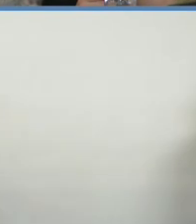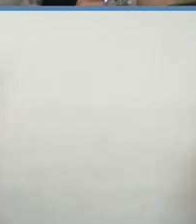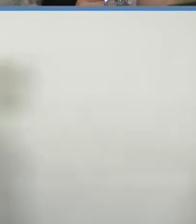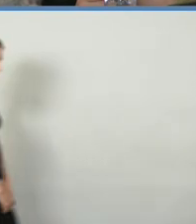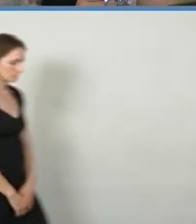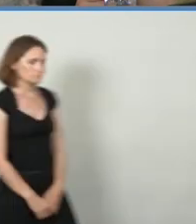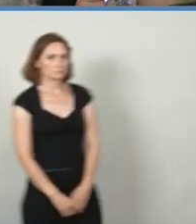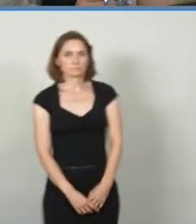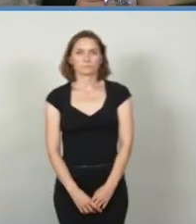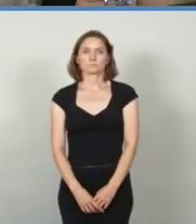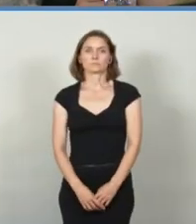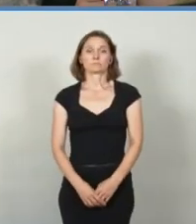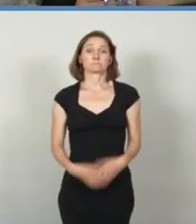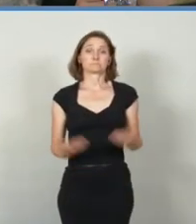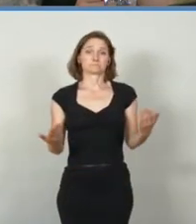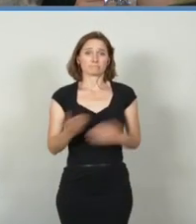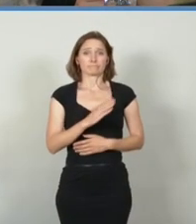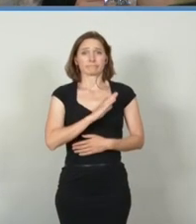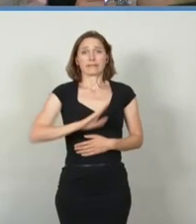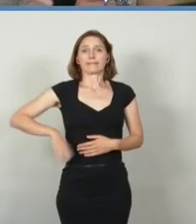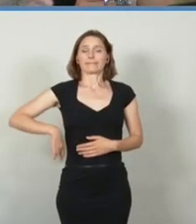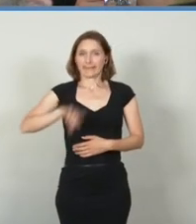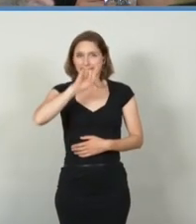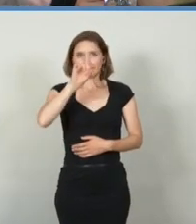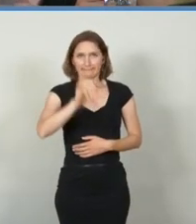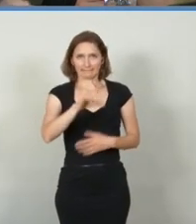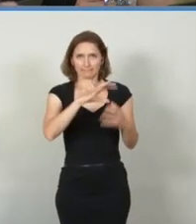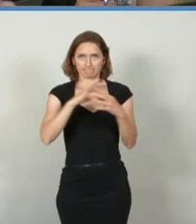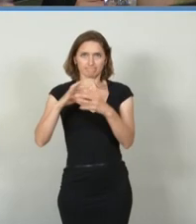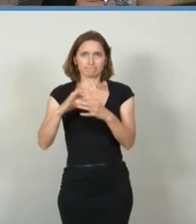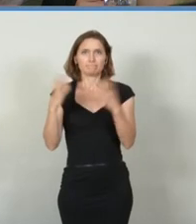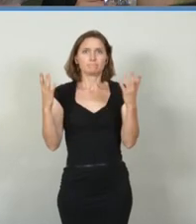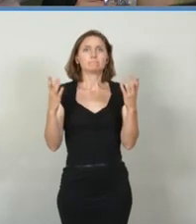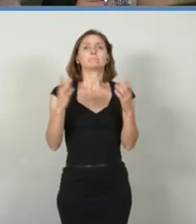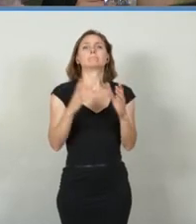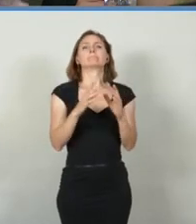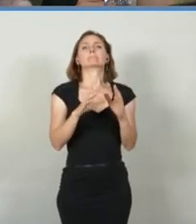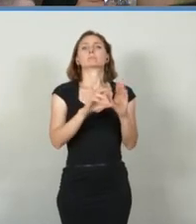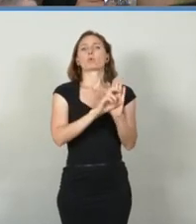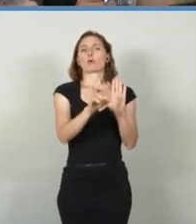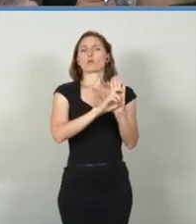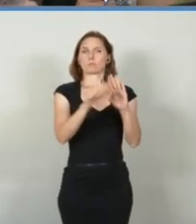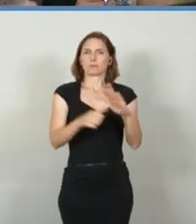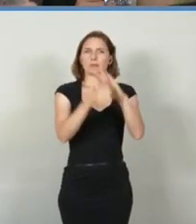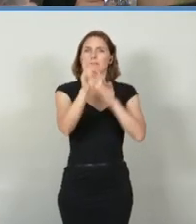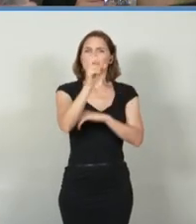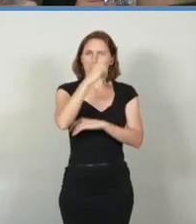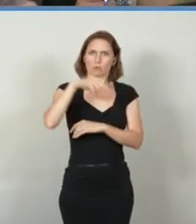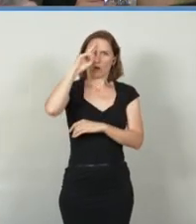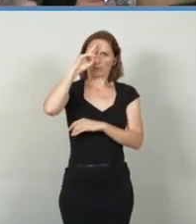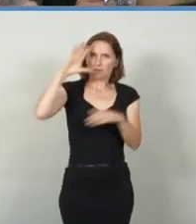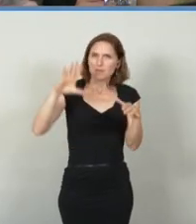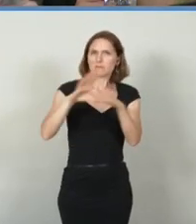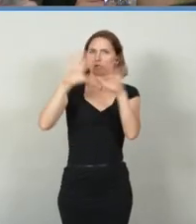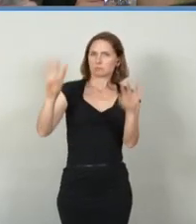la dernière question concernée l'image de Grenoble capital verte de l'Europe c'est ainsi qu'en travaillant avec